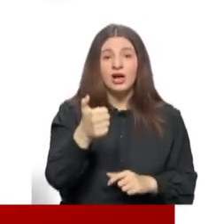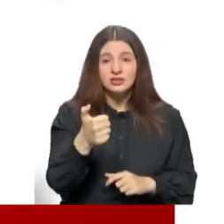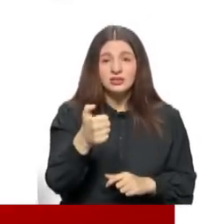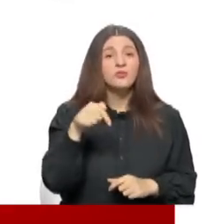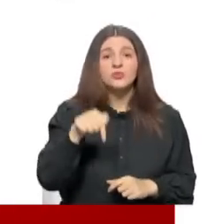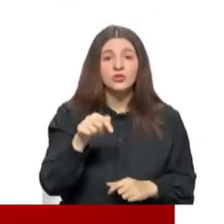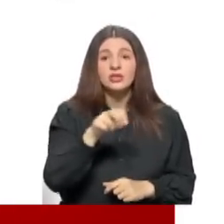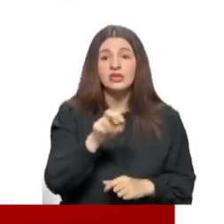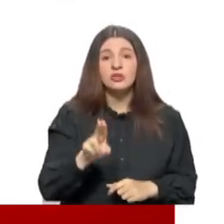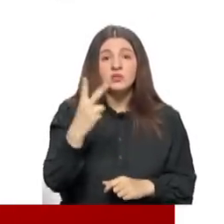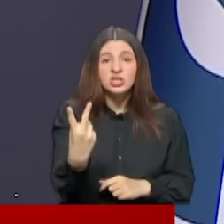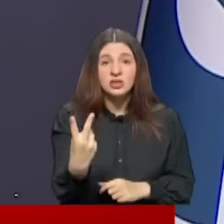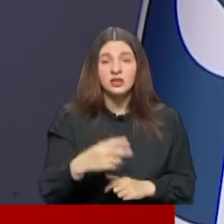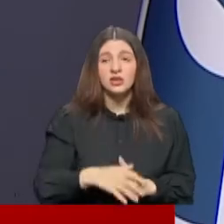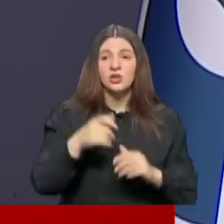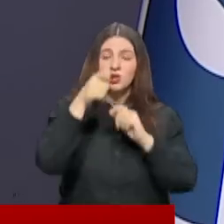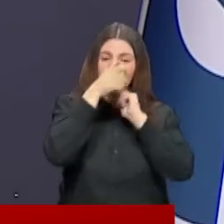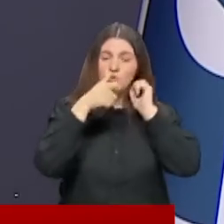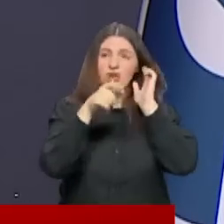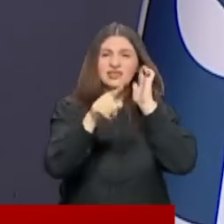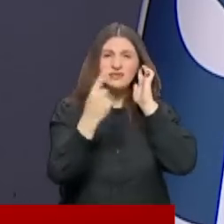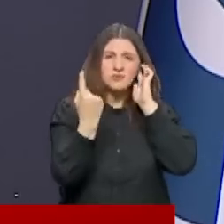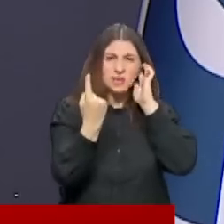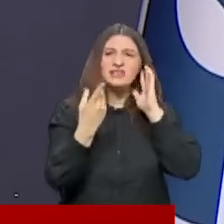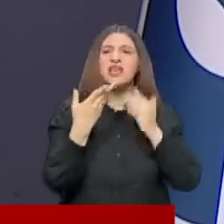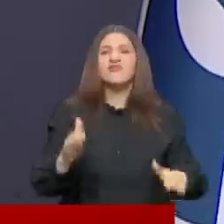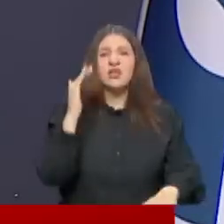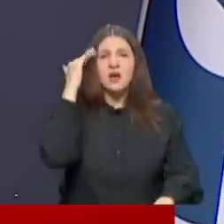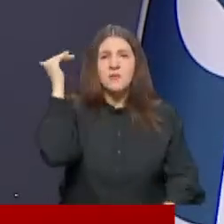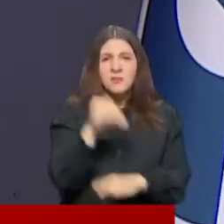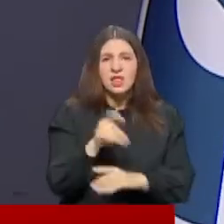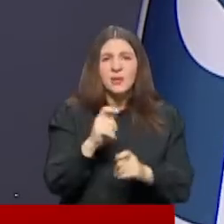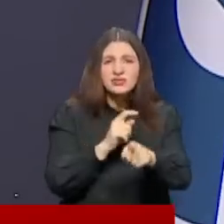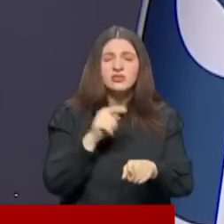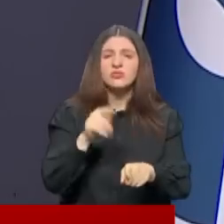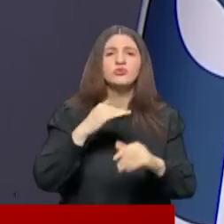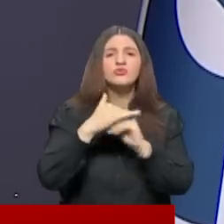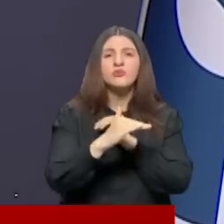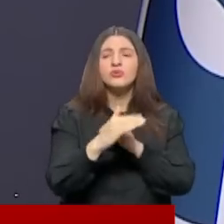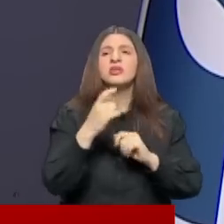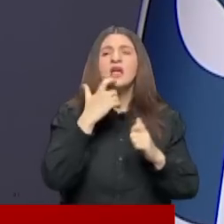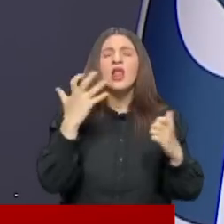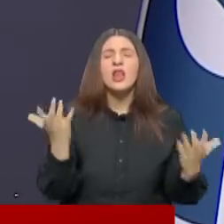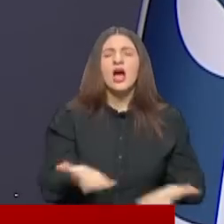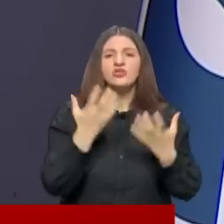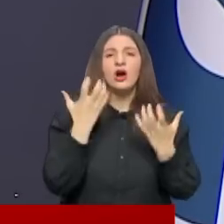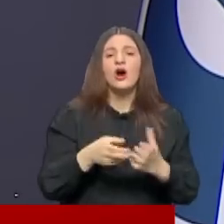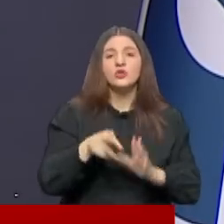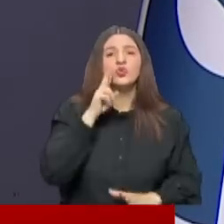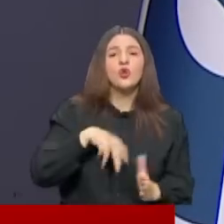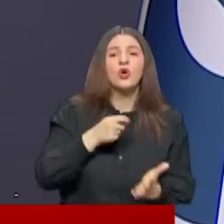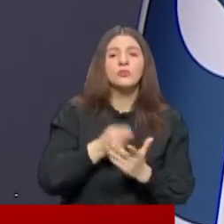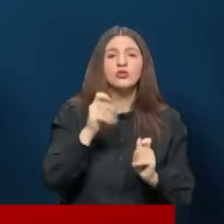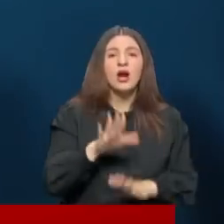idi. Bugün 872. Türkiye'yi siz bir kez iflas çukuruna düşürürseniz bu millet yıllarca ağır bedeller